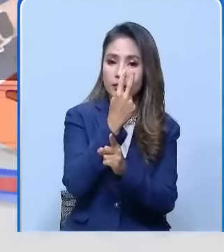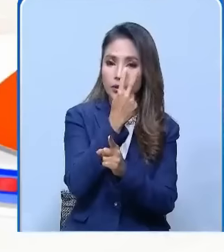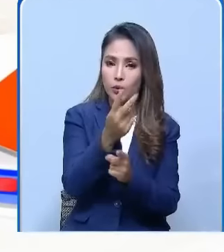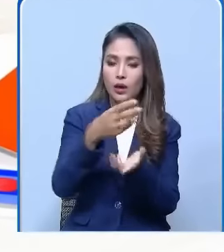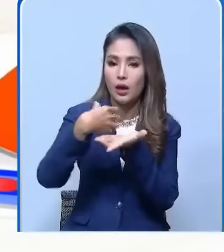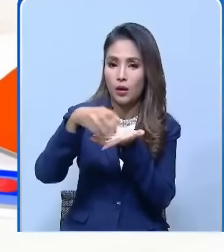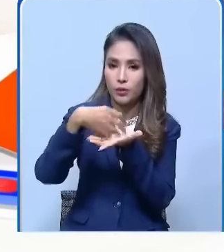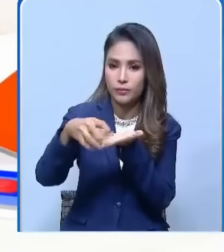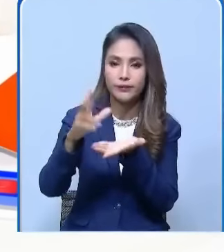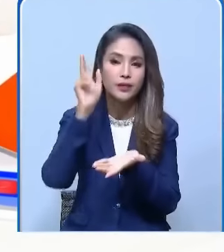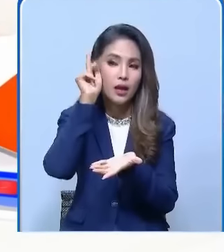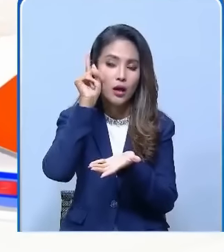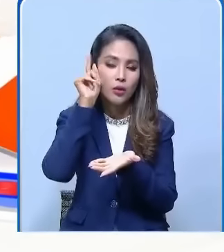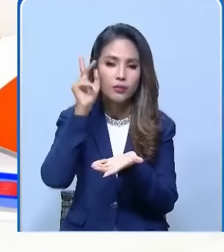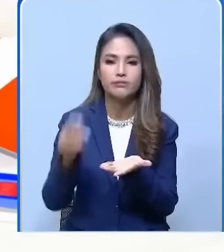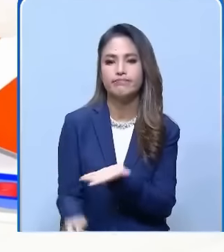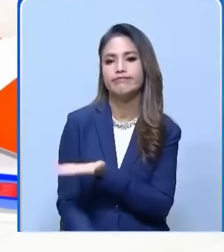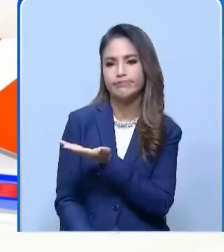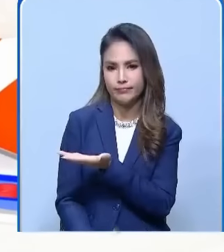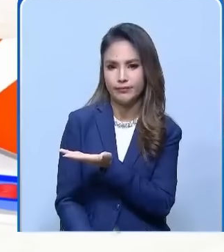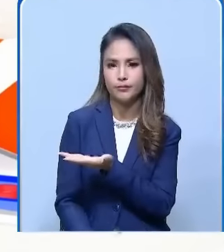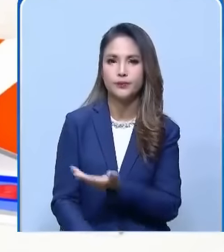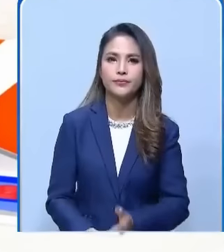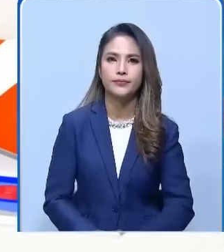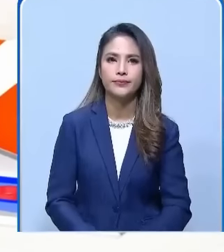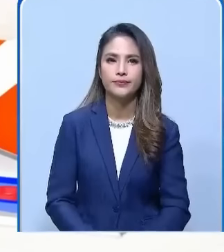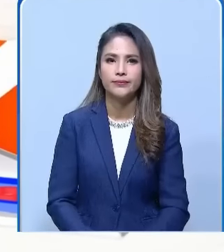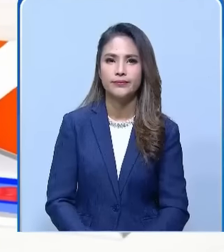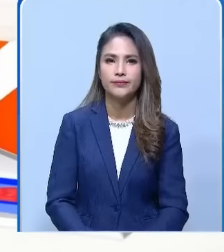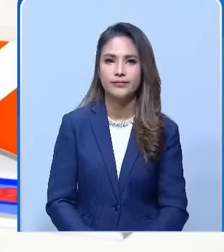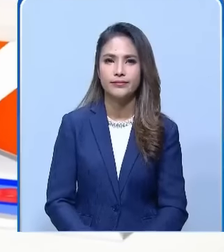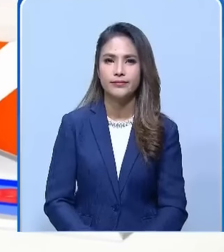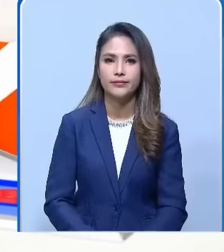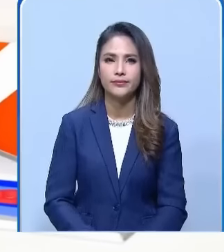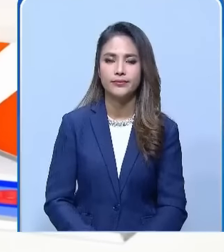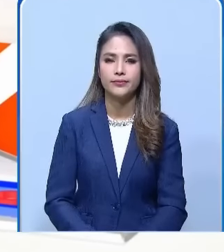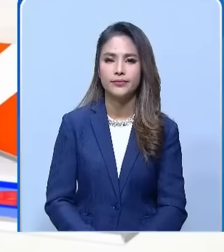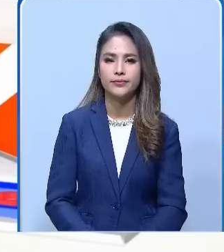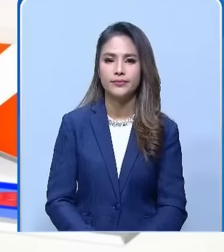ะกับผู้สื่อข่าวของเราค่ะคุณเกรียงไกรรัตนานะคะรายงานสดมาจากที่นั่นค่ะเชิญค่ะ